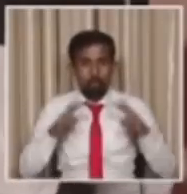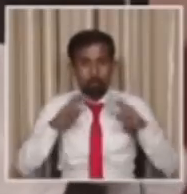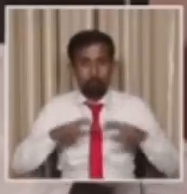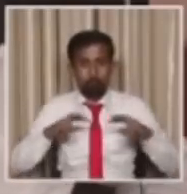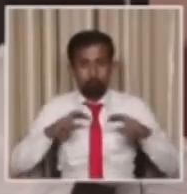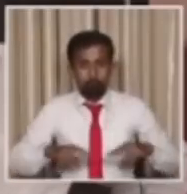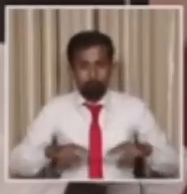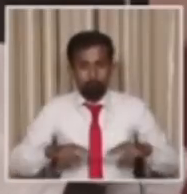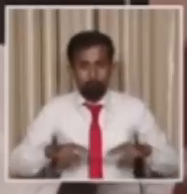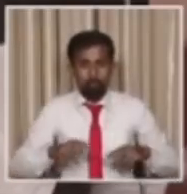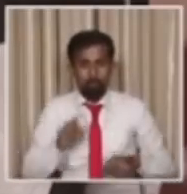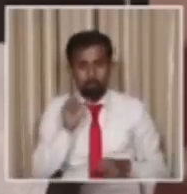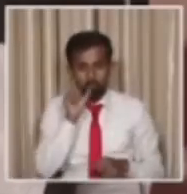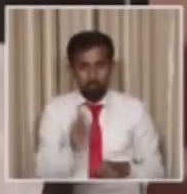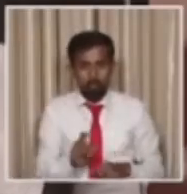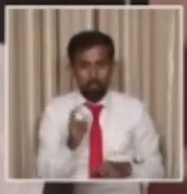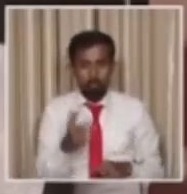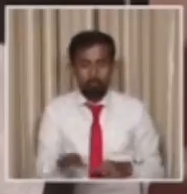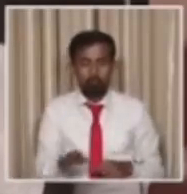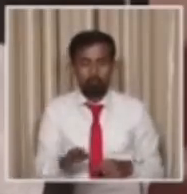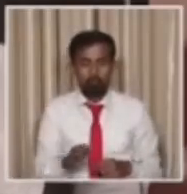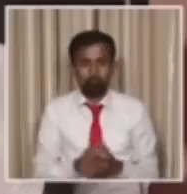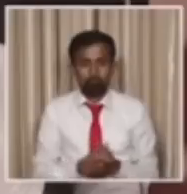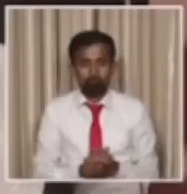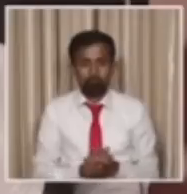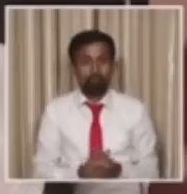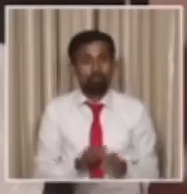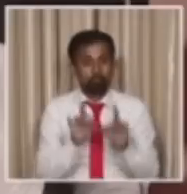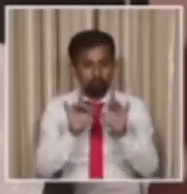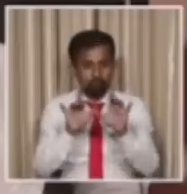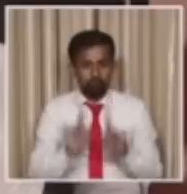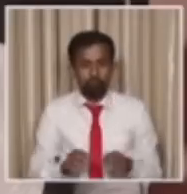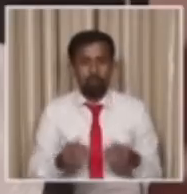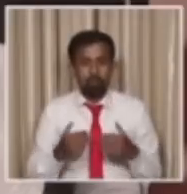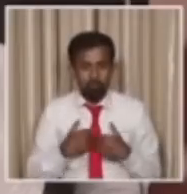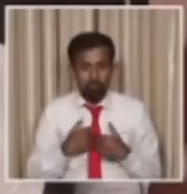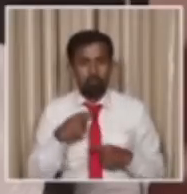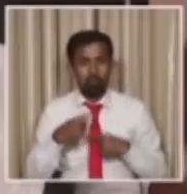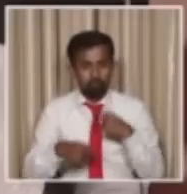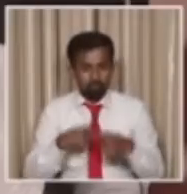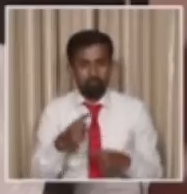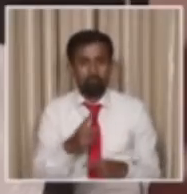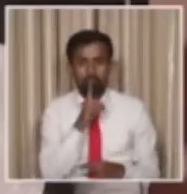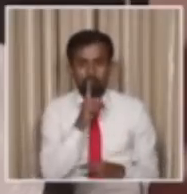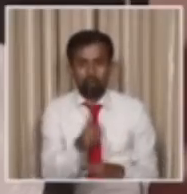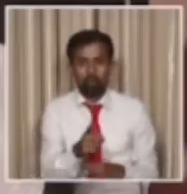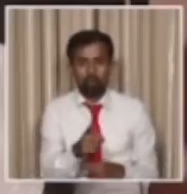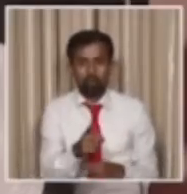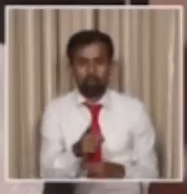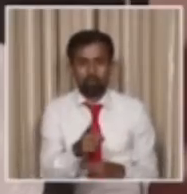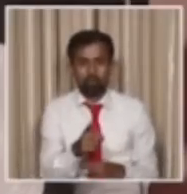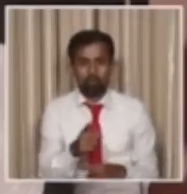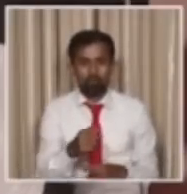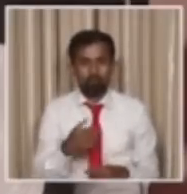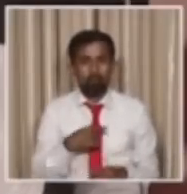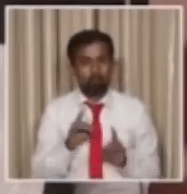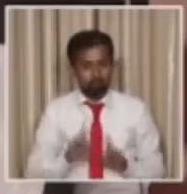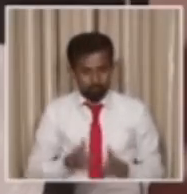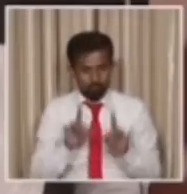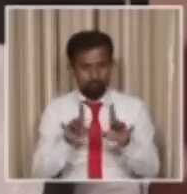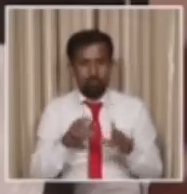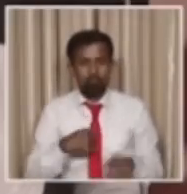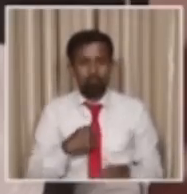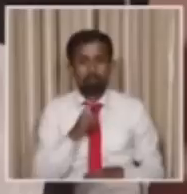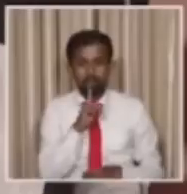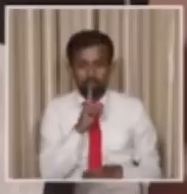එක ගැන බැලුවා කියලා. ඉතින් ඒ දේම තමයි මමත් දිගින් දිගටම ඉල්ලා සිටින්නේ. මං ඒ දේම තමයි දිගින්